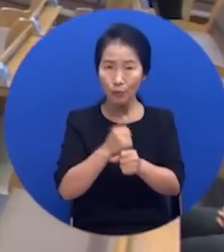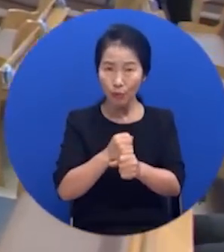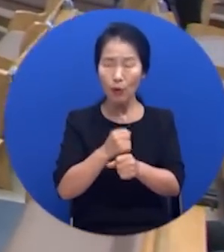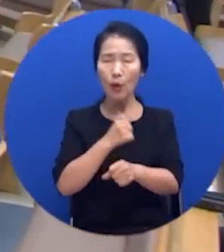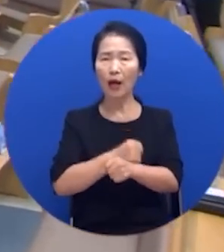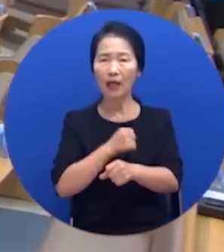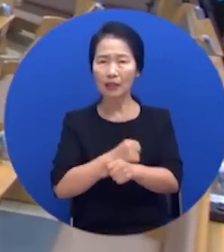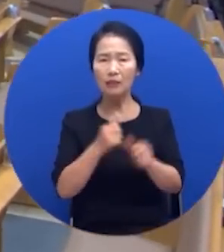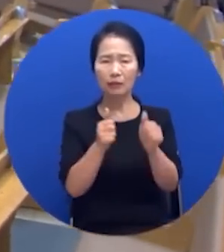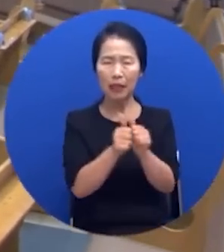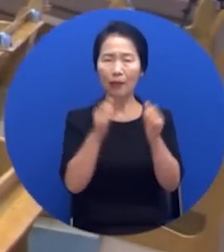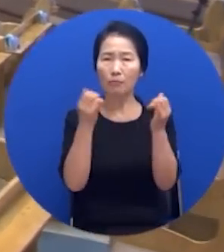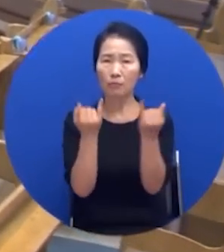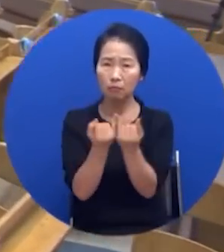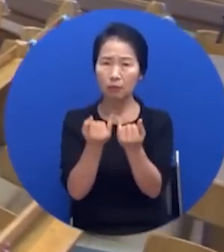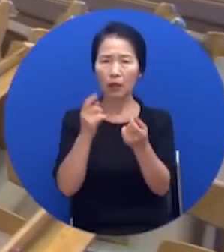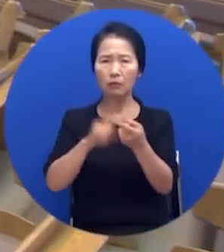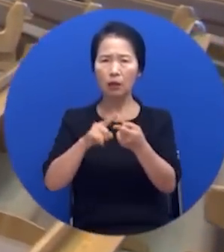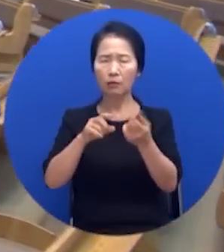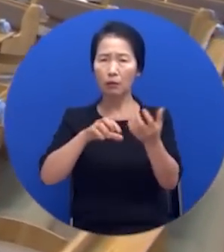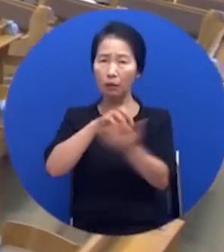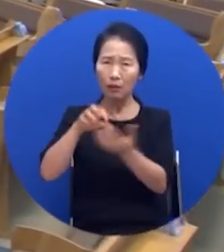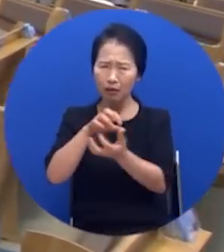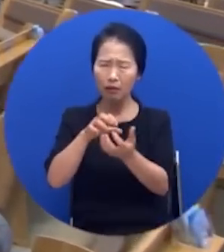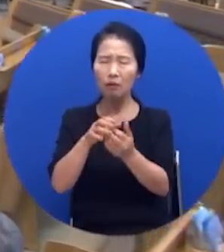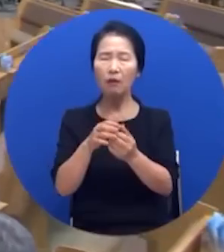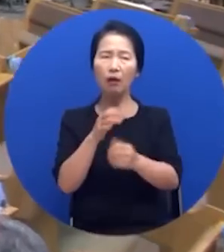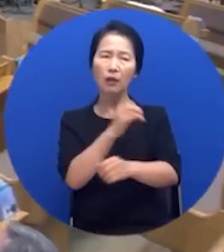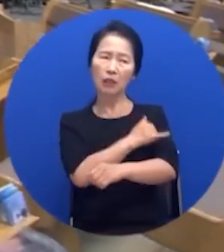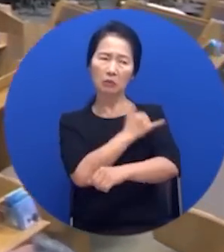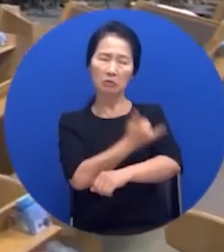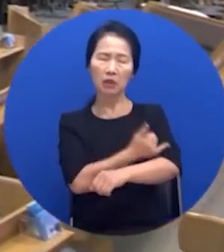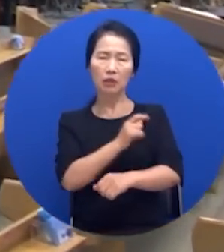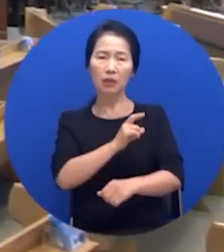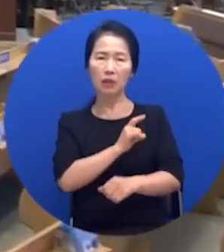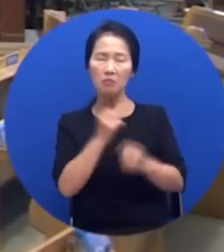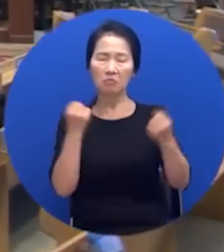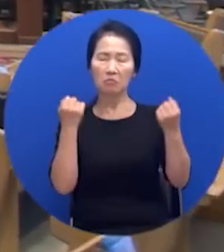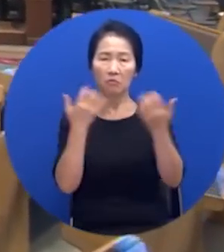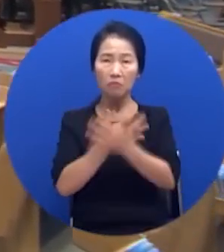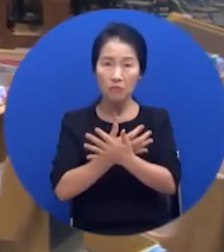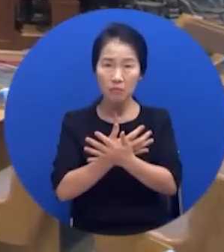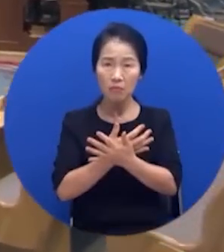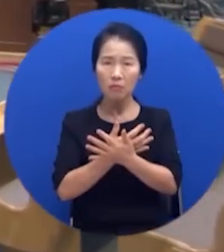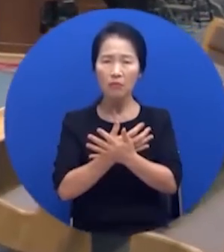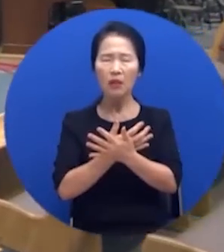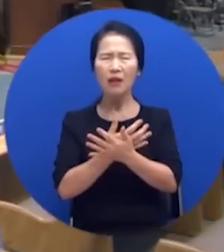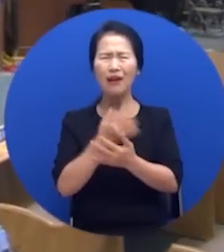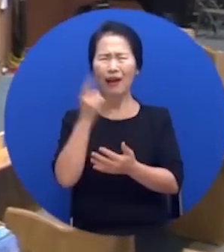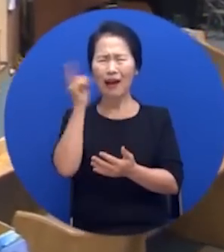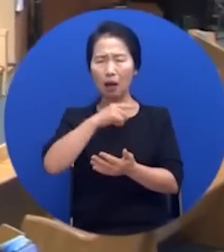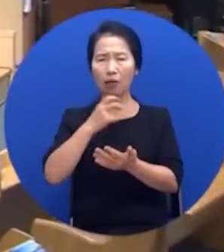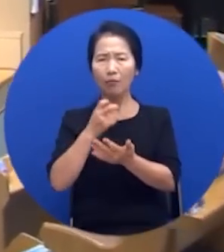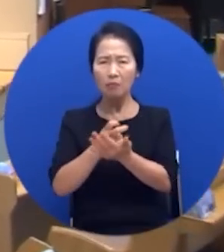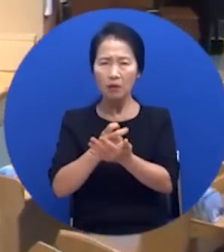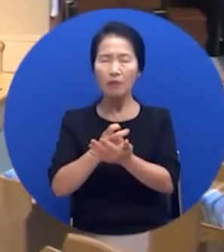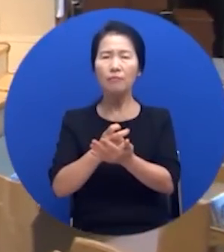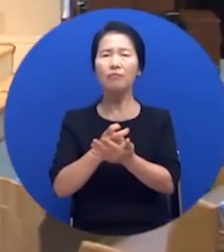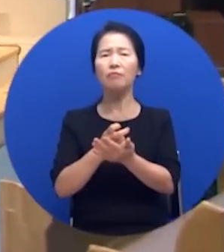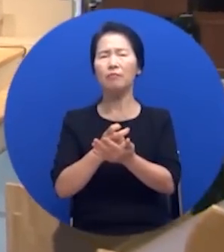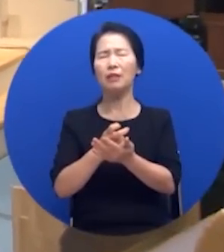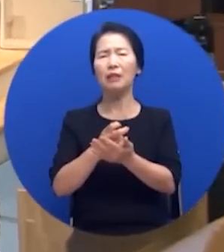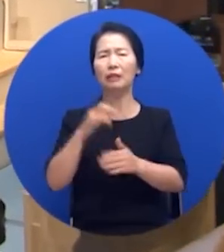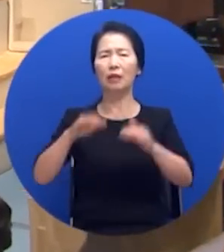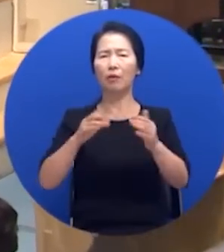정체성에 대한 도전과 인권이라고 하는 이름으로 포장된 이 일부 악법의 추진이